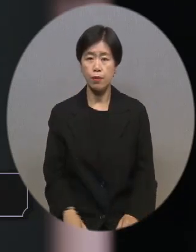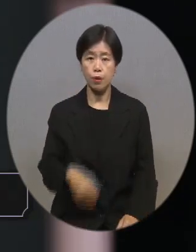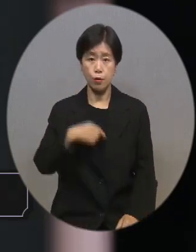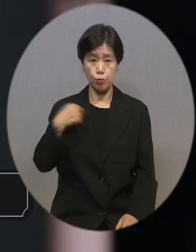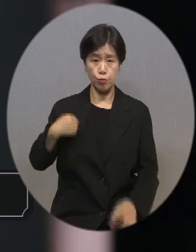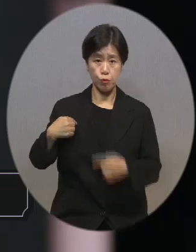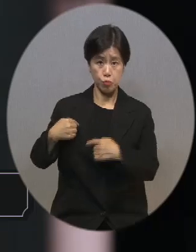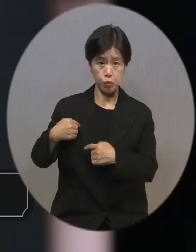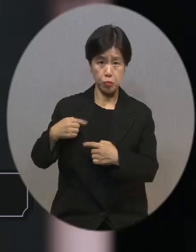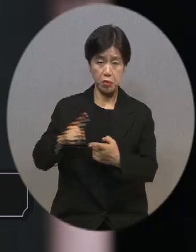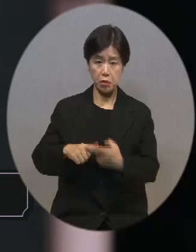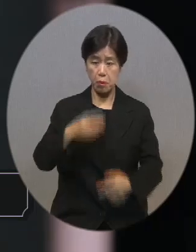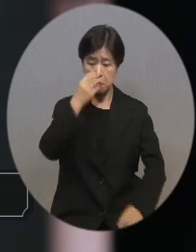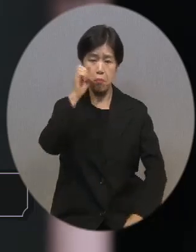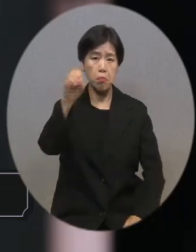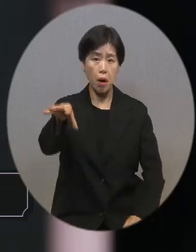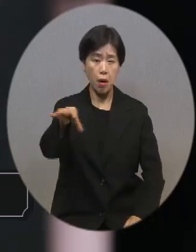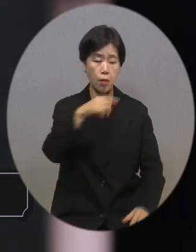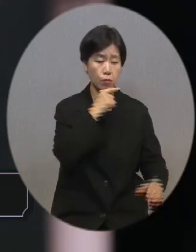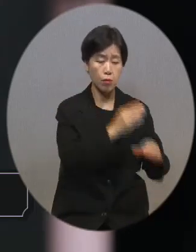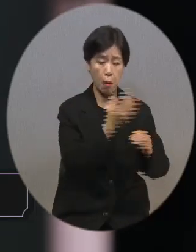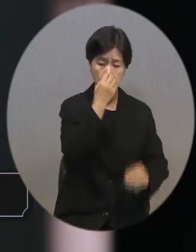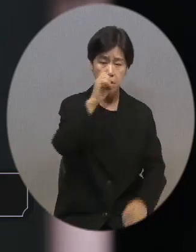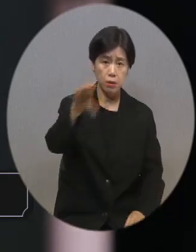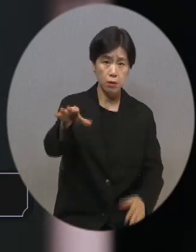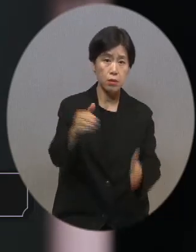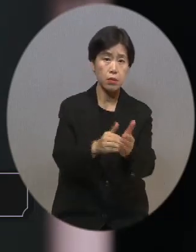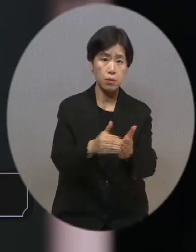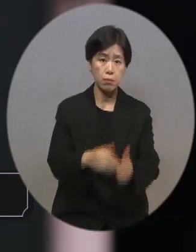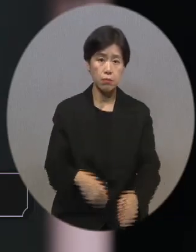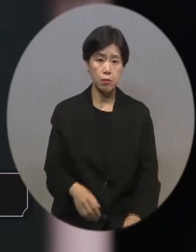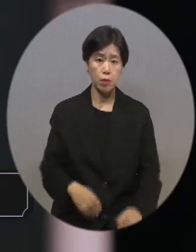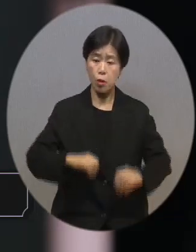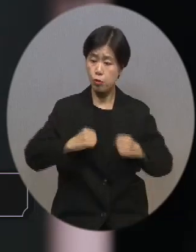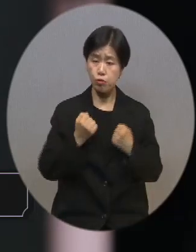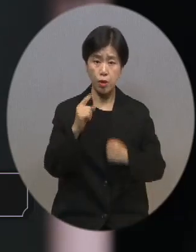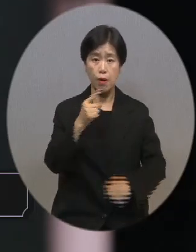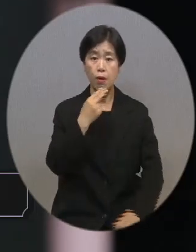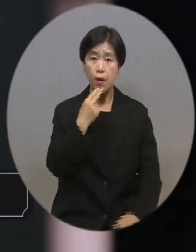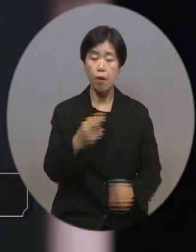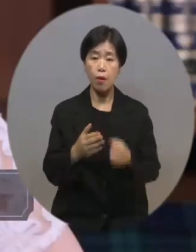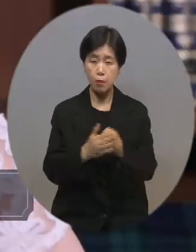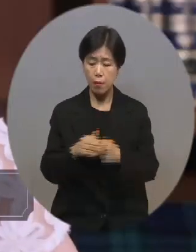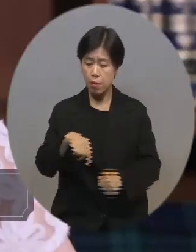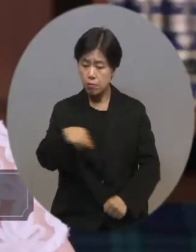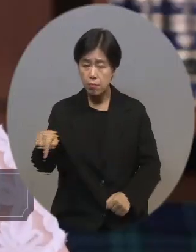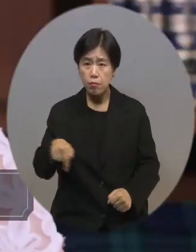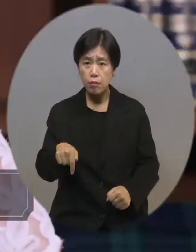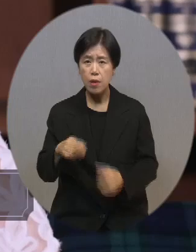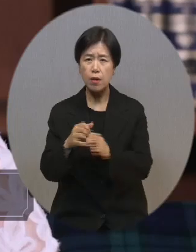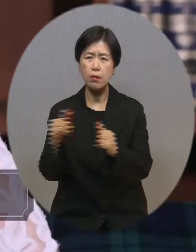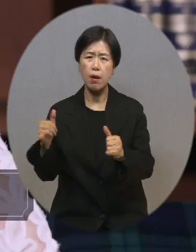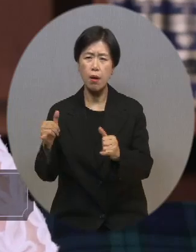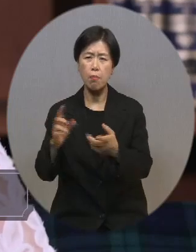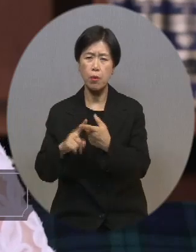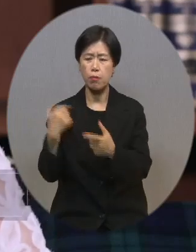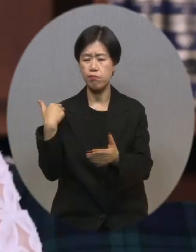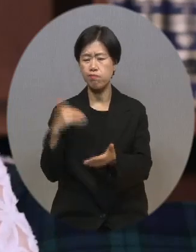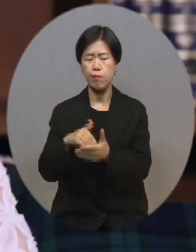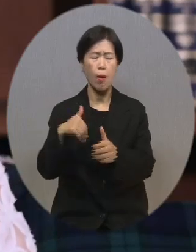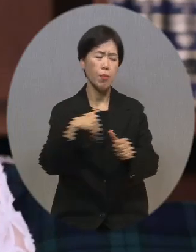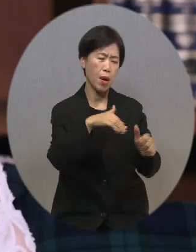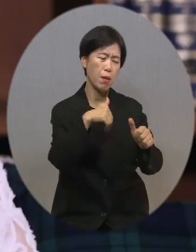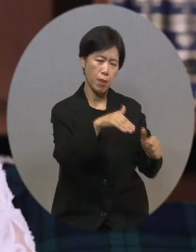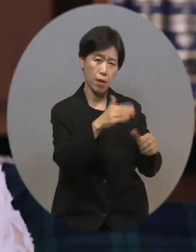중국도 무시를 하고 북한도 무시를 해서 계속 차례차례 북송이 되고 있다라는 소식을 듣고 있습니다.